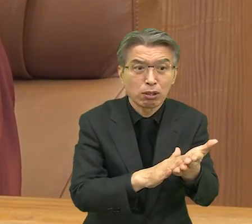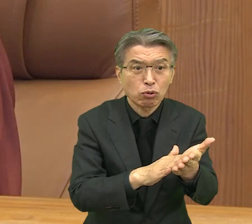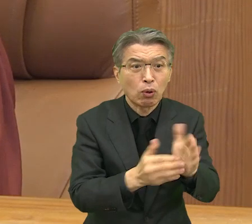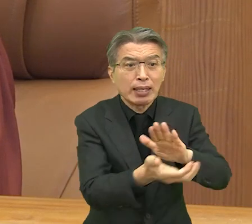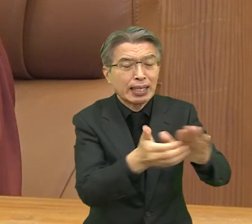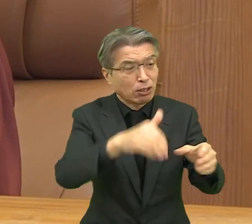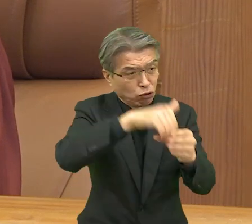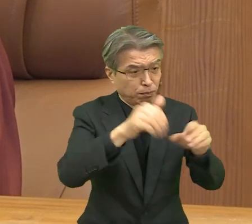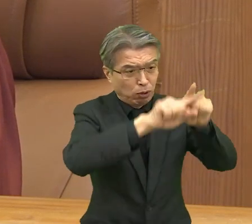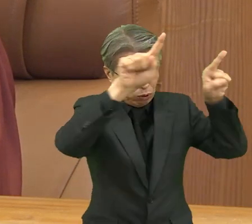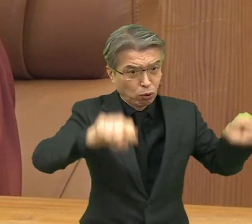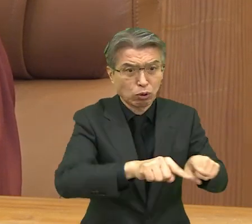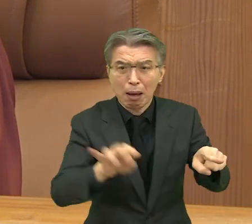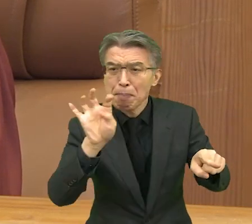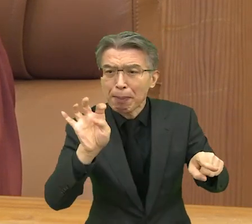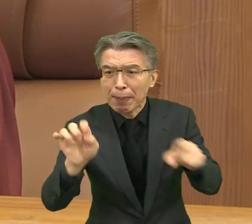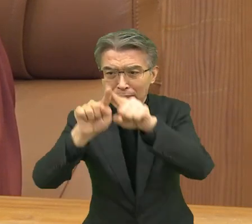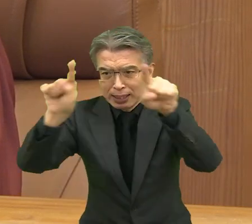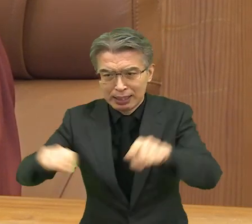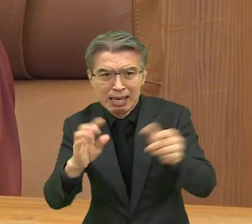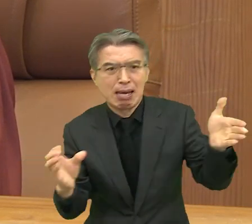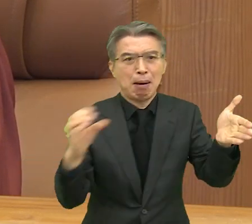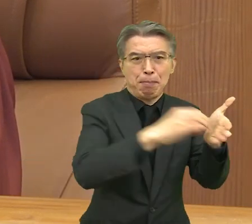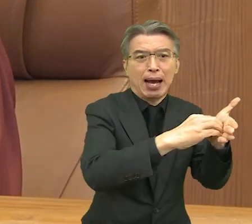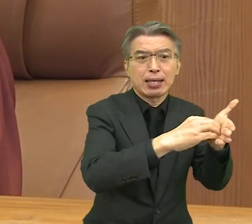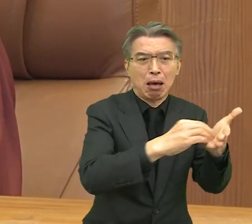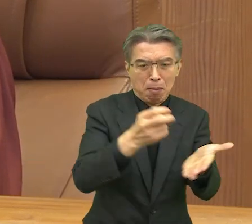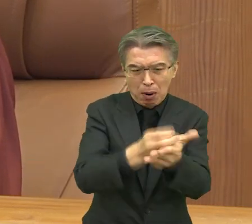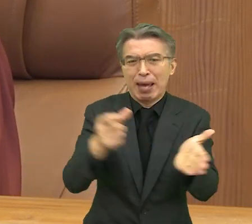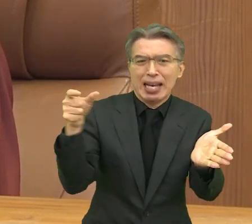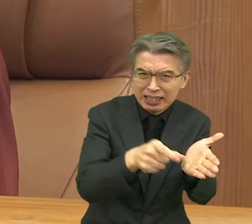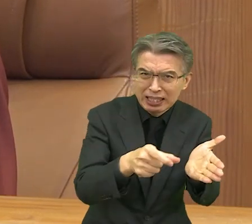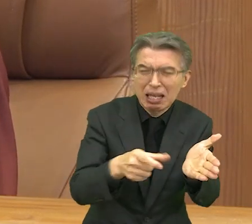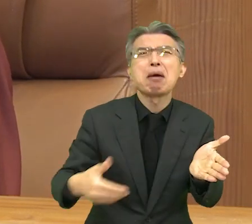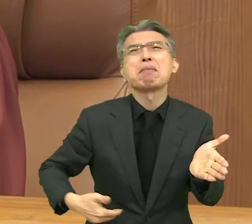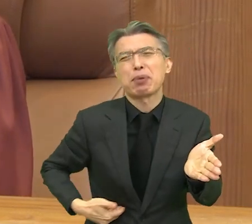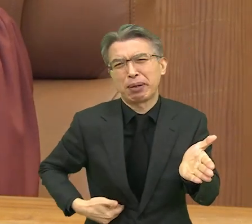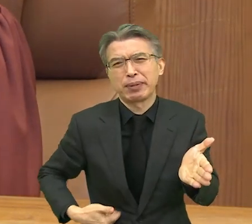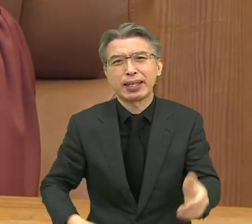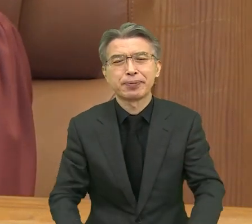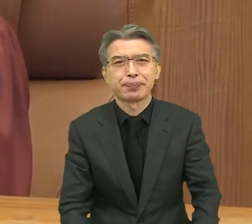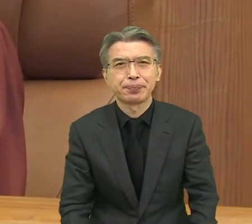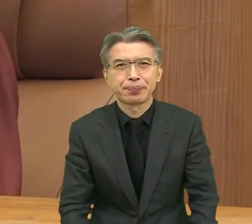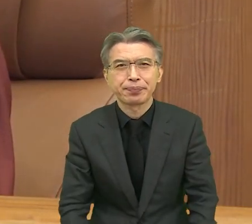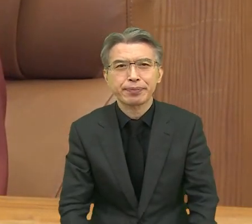있도록 하는 명확한 근거 조항을 마련하는 것이 바람직합니다. 이상입니다.